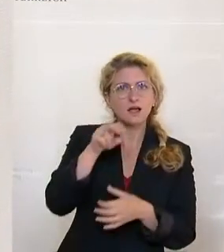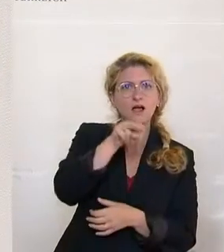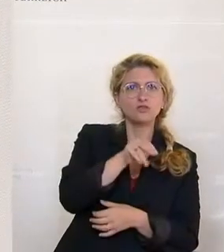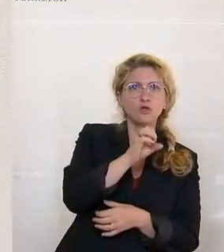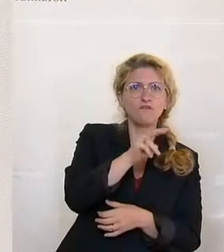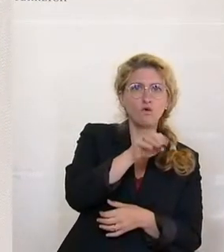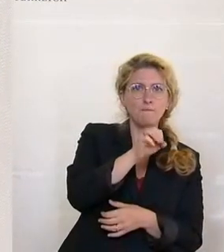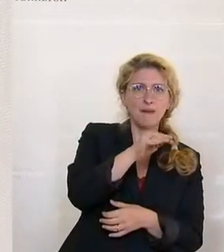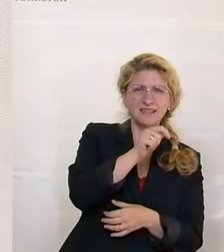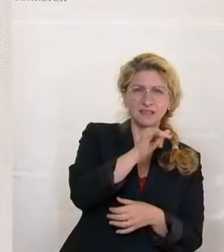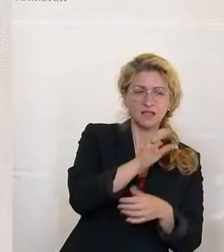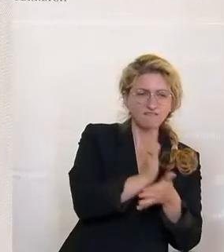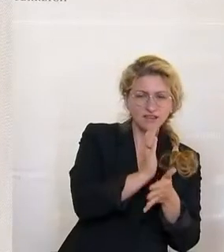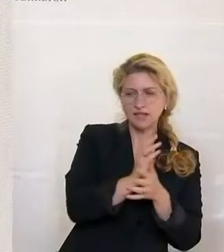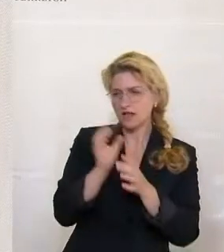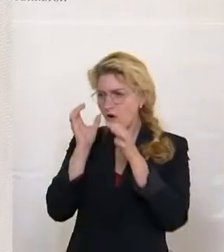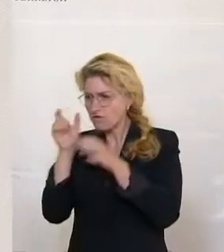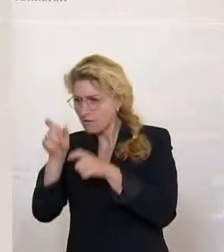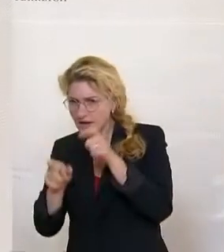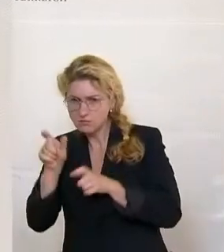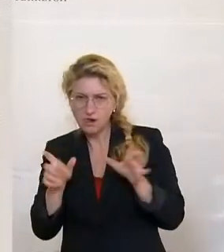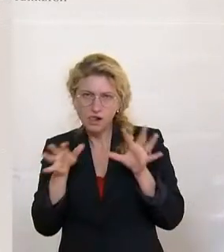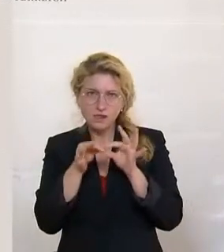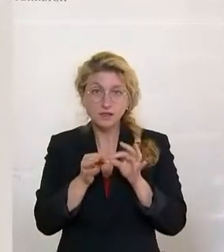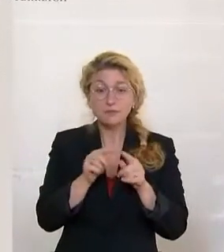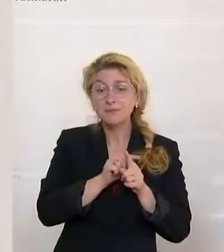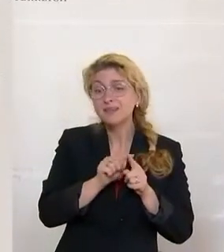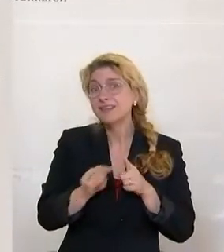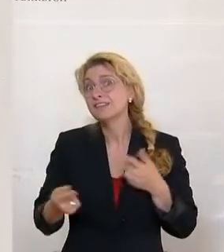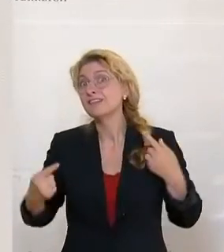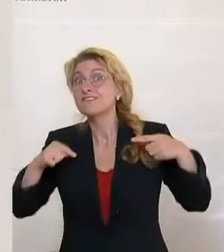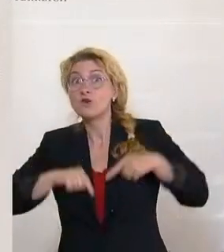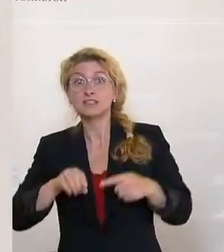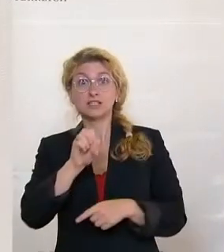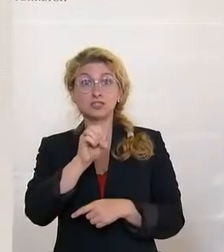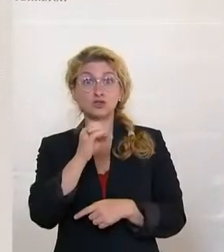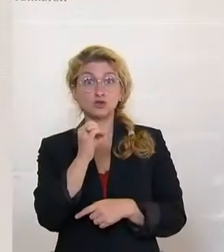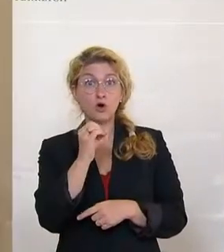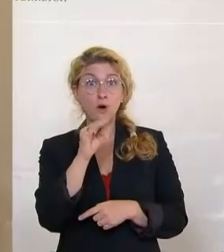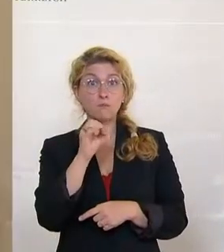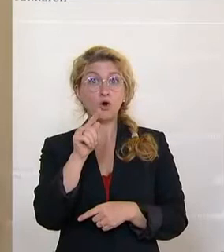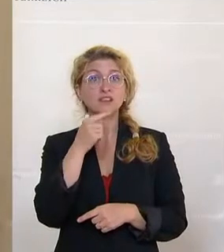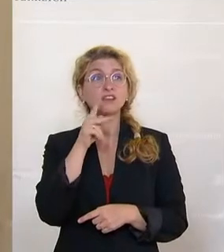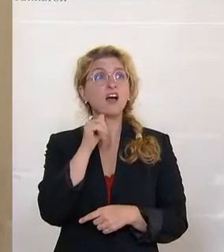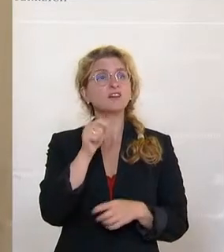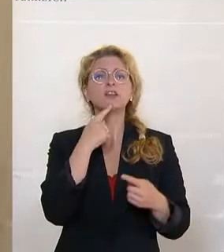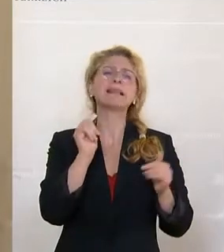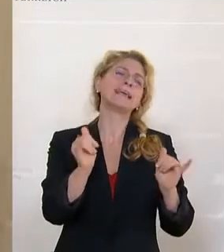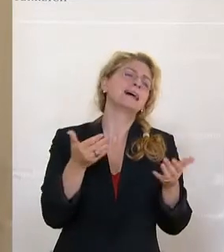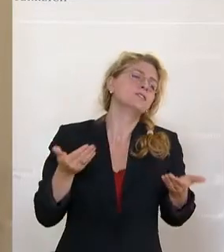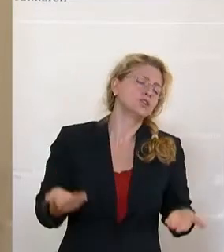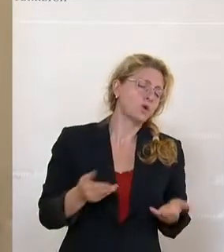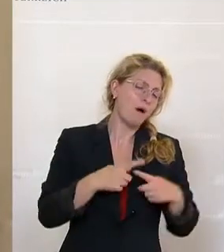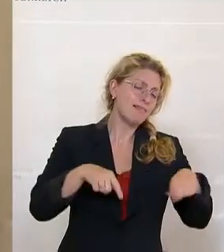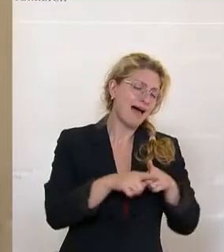und der ÖVP, bis hin zum Vorsitzenden Sobotka, der ja ganz klar meinte, ja, es ist nun mal so, das Land Niederösterreich berät